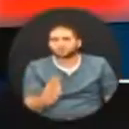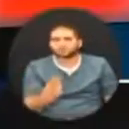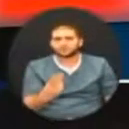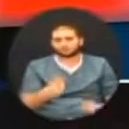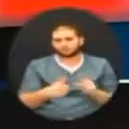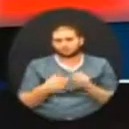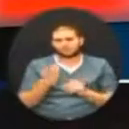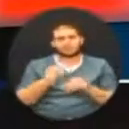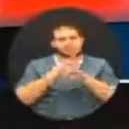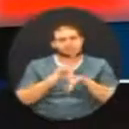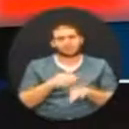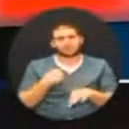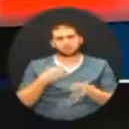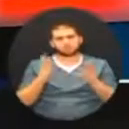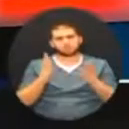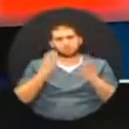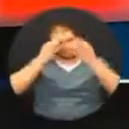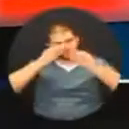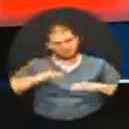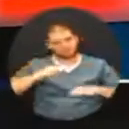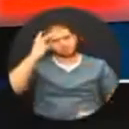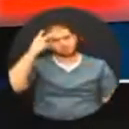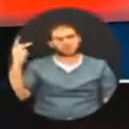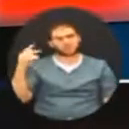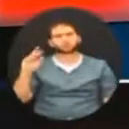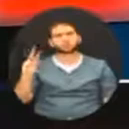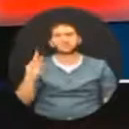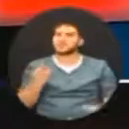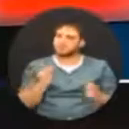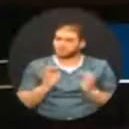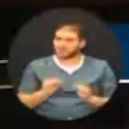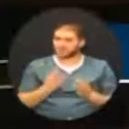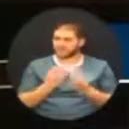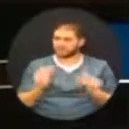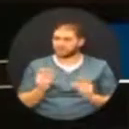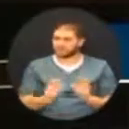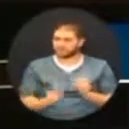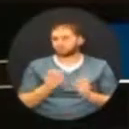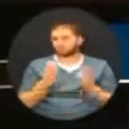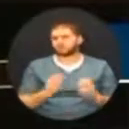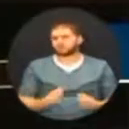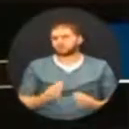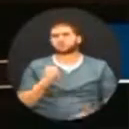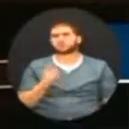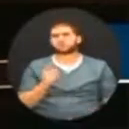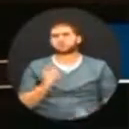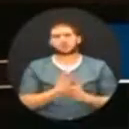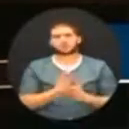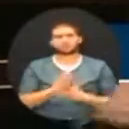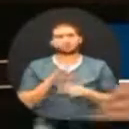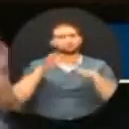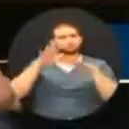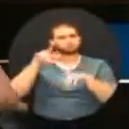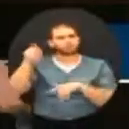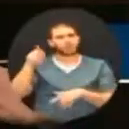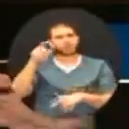של מנהיגים, ואני מאוד מכבדת את פרופסור שטרית, ואת באמת הרבה מאוד חבר'ה שהם טובים, שהם עולים לרגל לאבו מאזן, יש